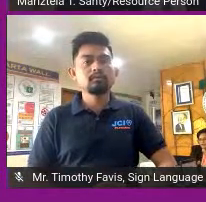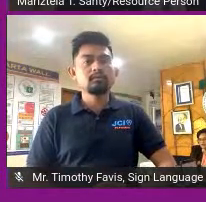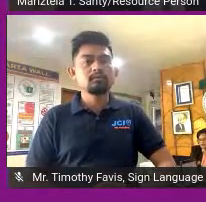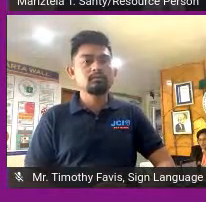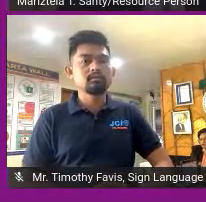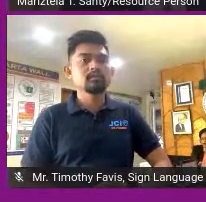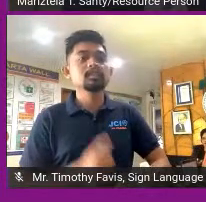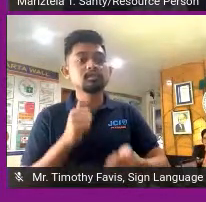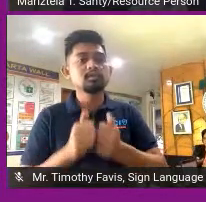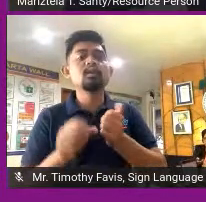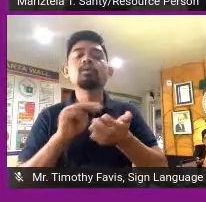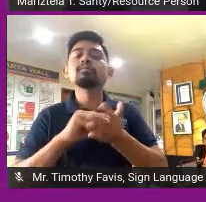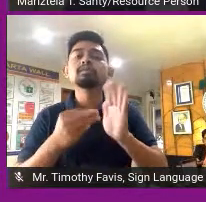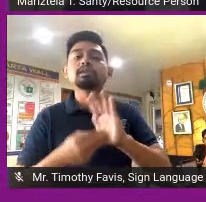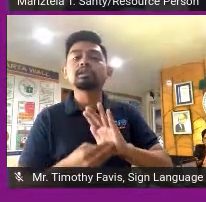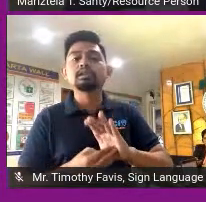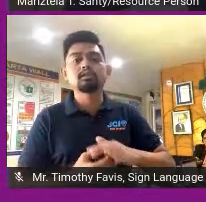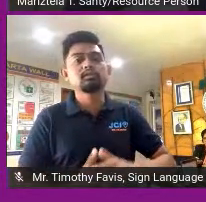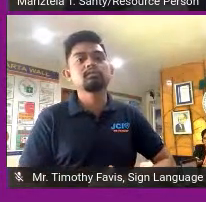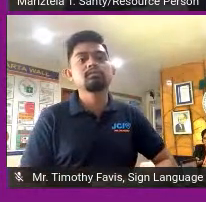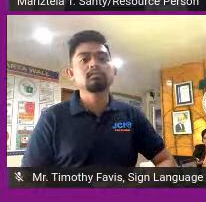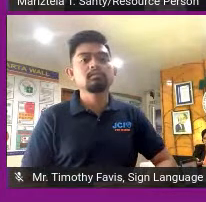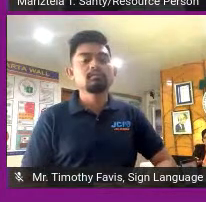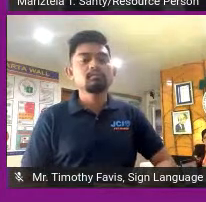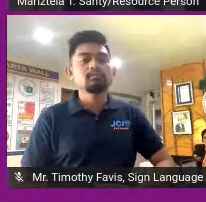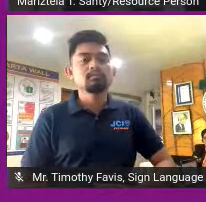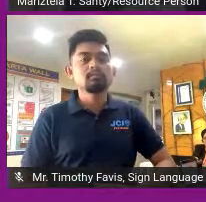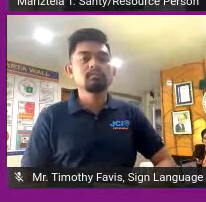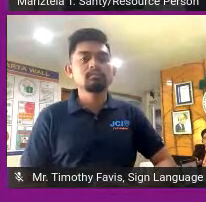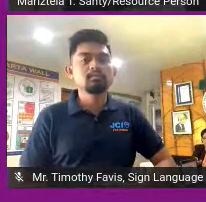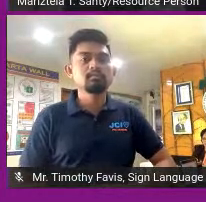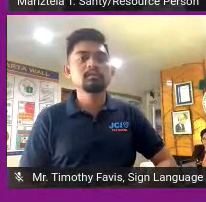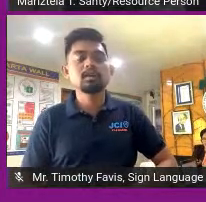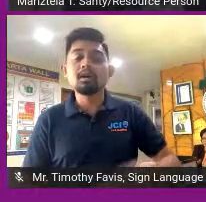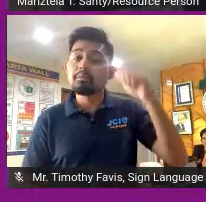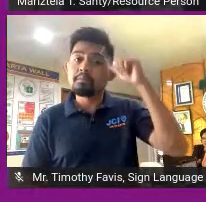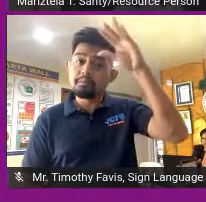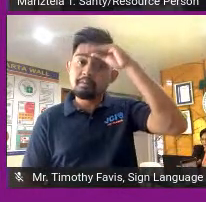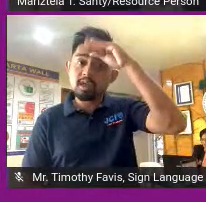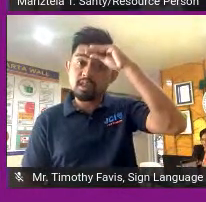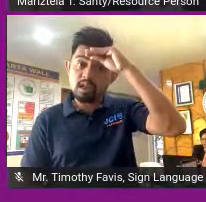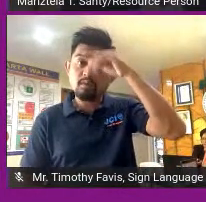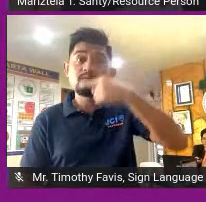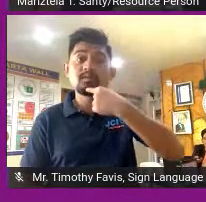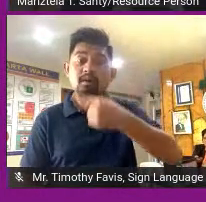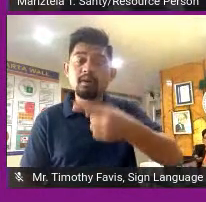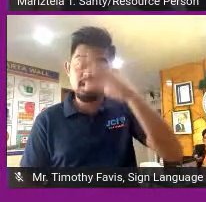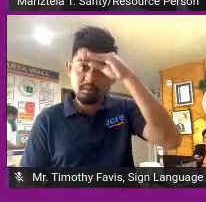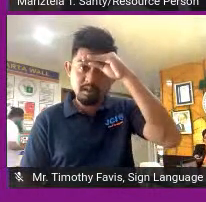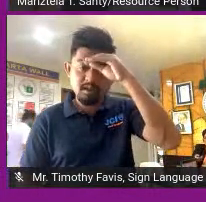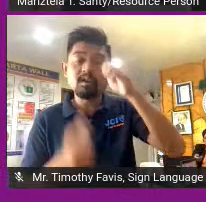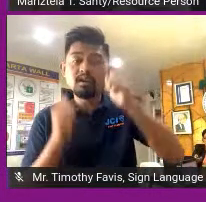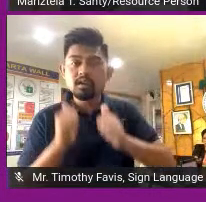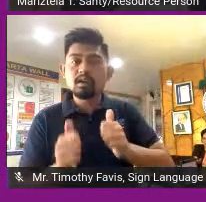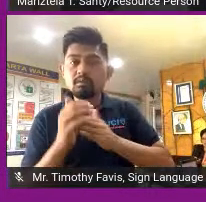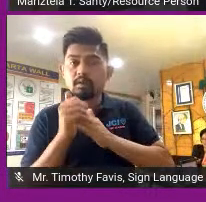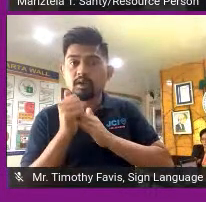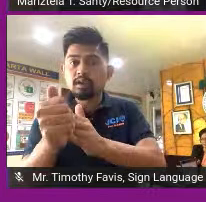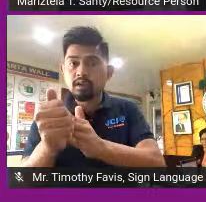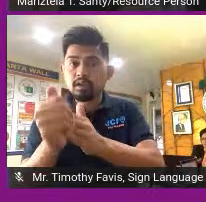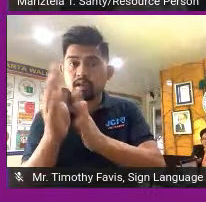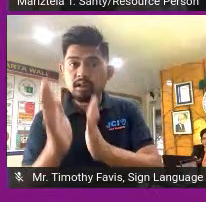Because of this notion that more men are more fit to be leaders, head of families,